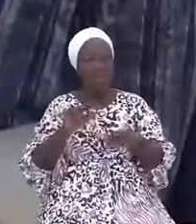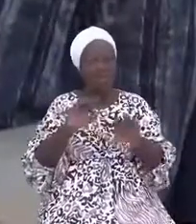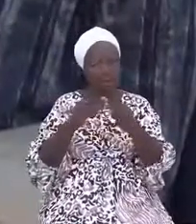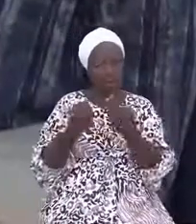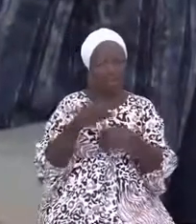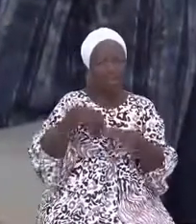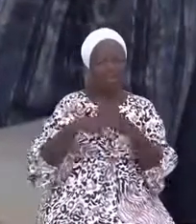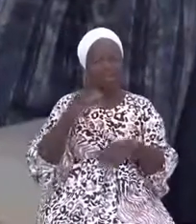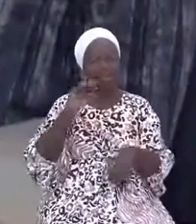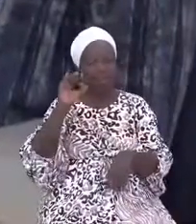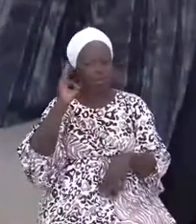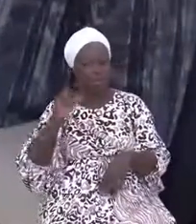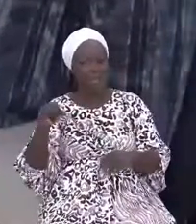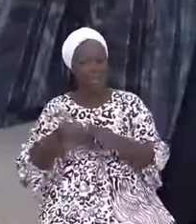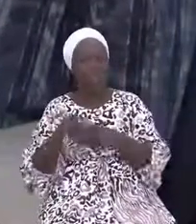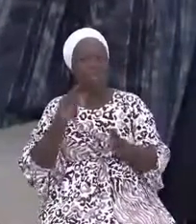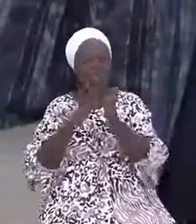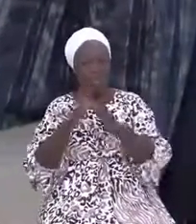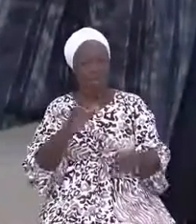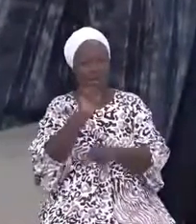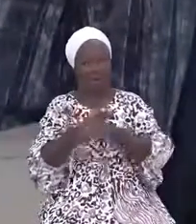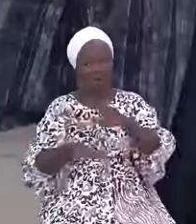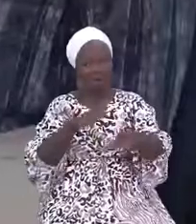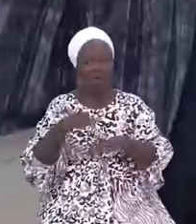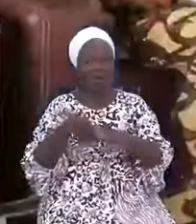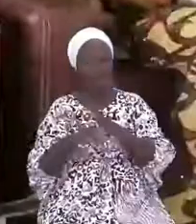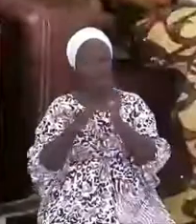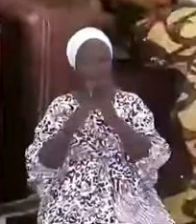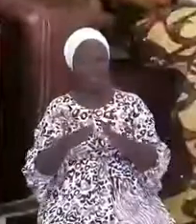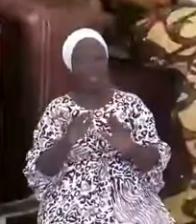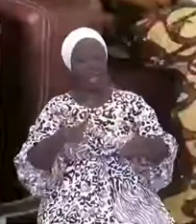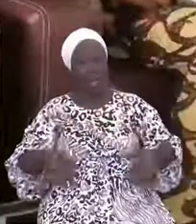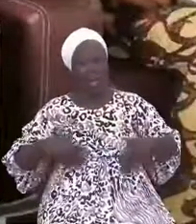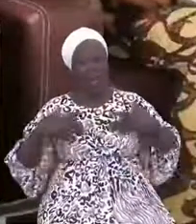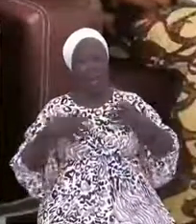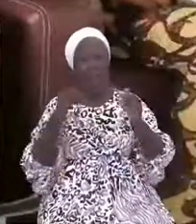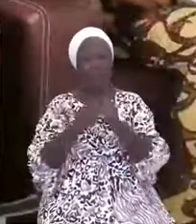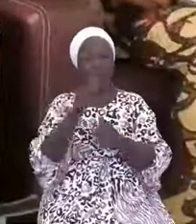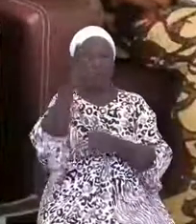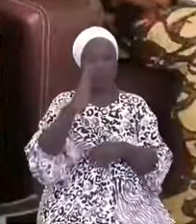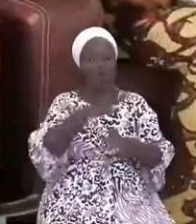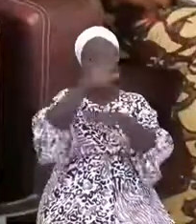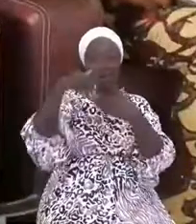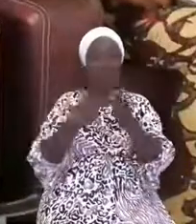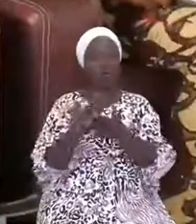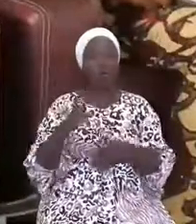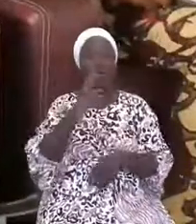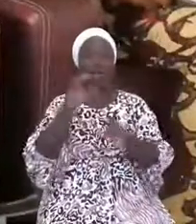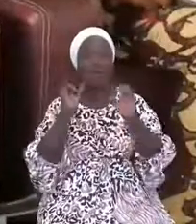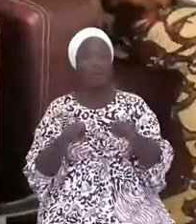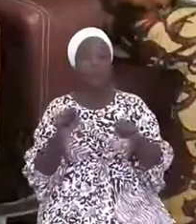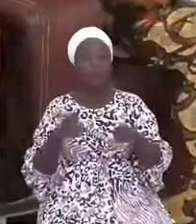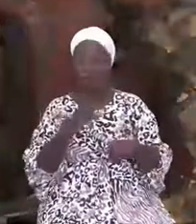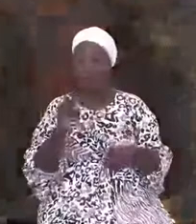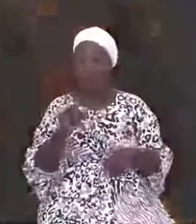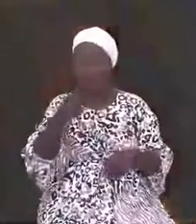dans ton œuvre chrétienne, dans ta dévotion chrétienne, car avec Dieu, tout est possible. Alors, tu